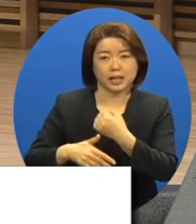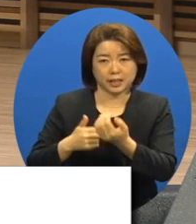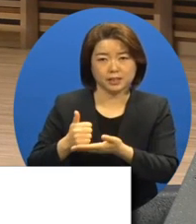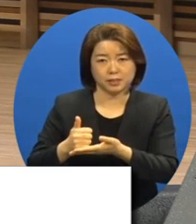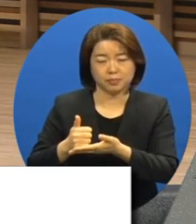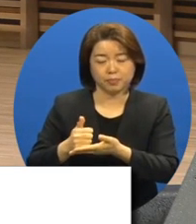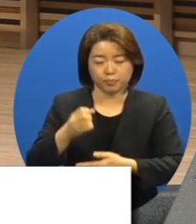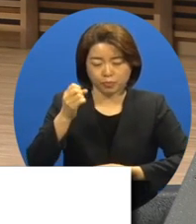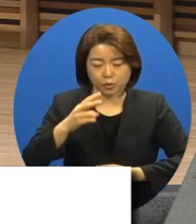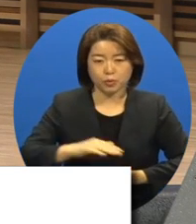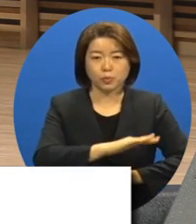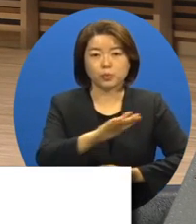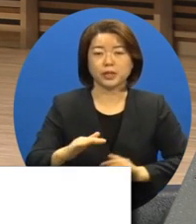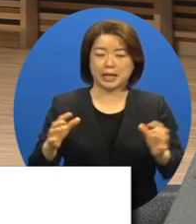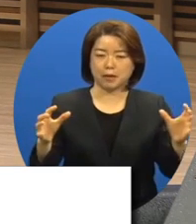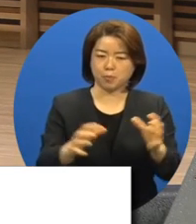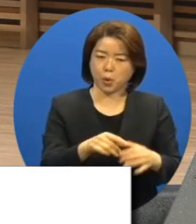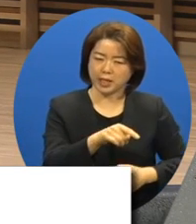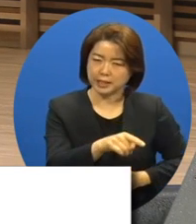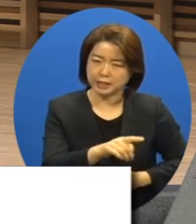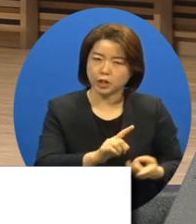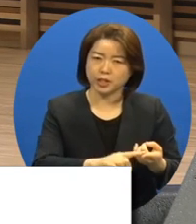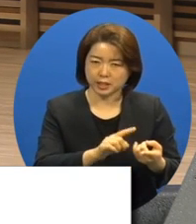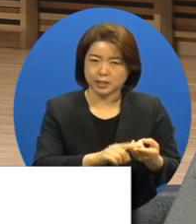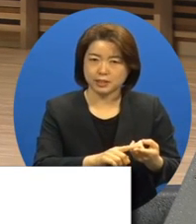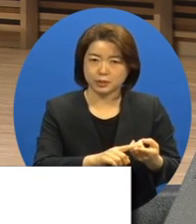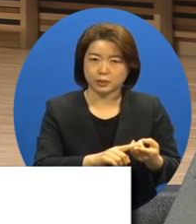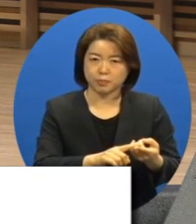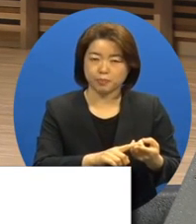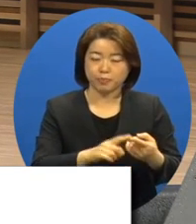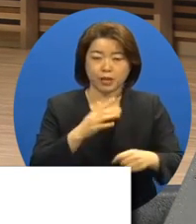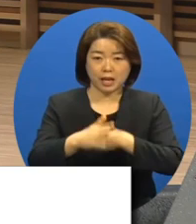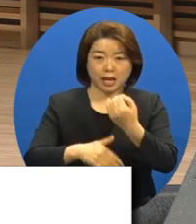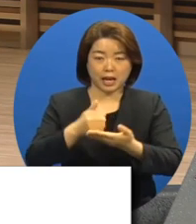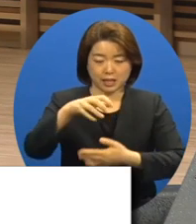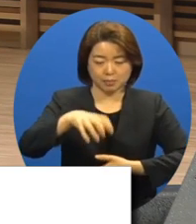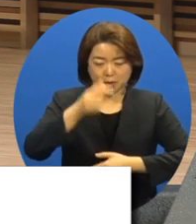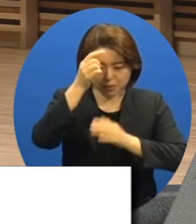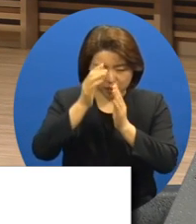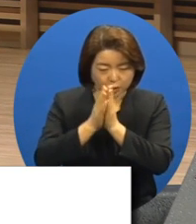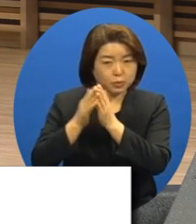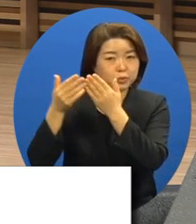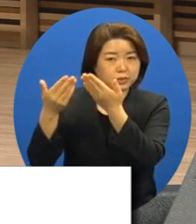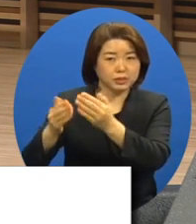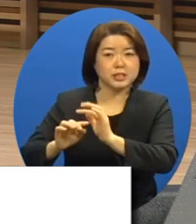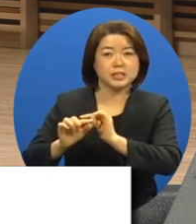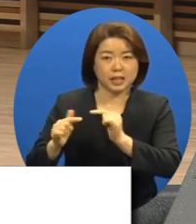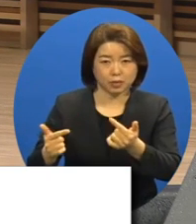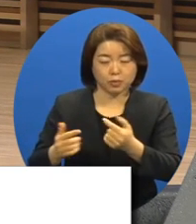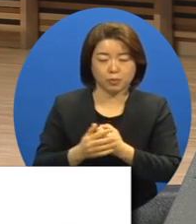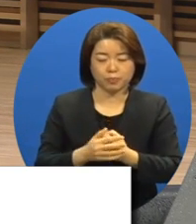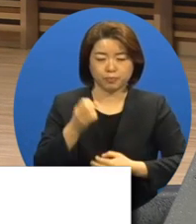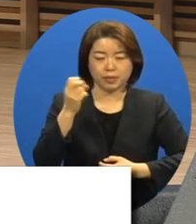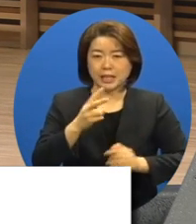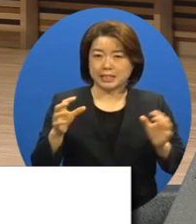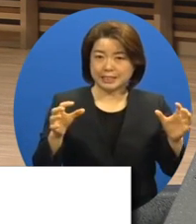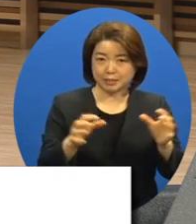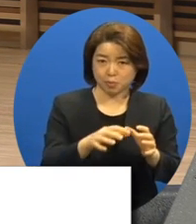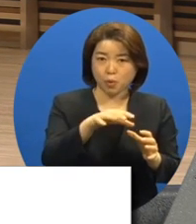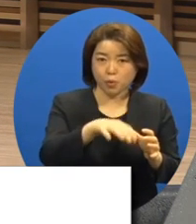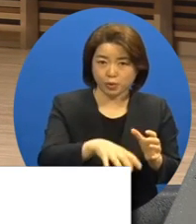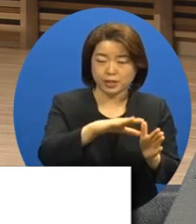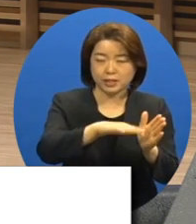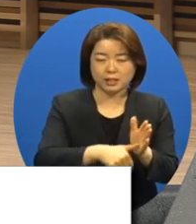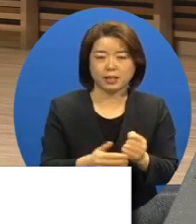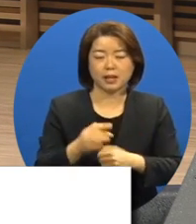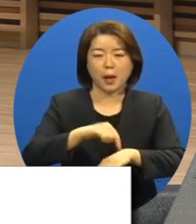위해서 아 하나님 앞에 기도하지 않고 다시 모일 때는 마음까지